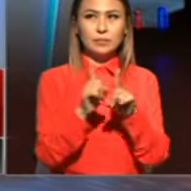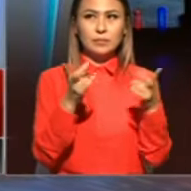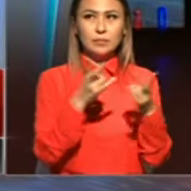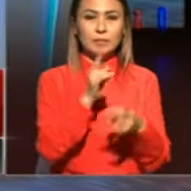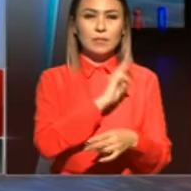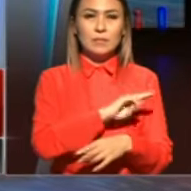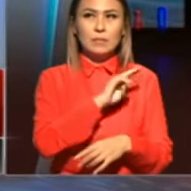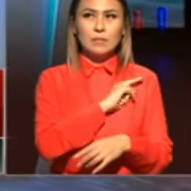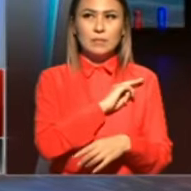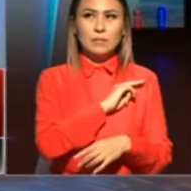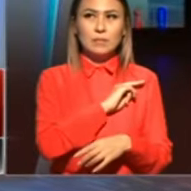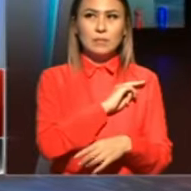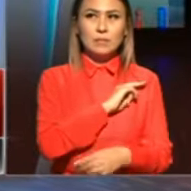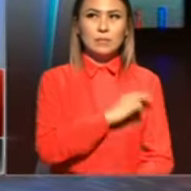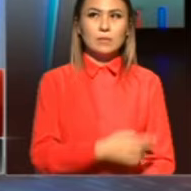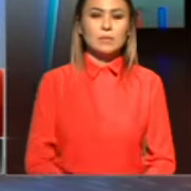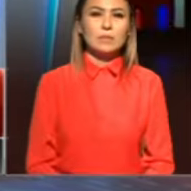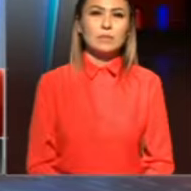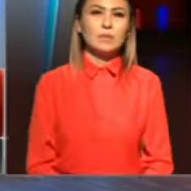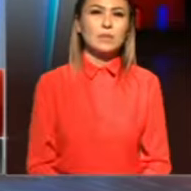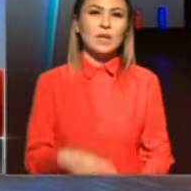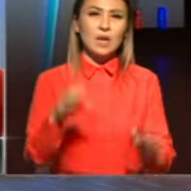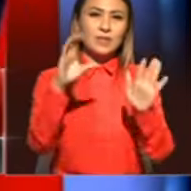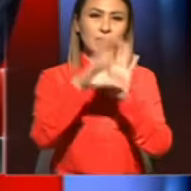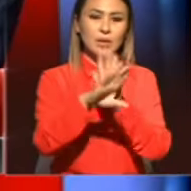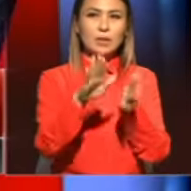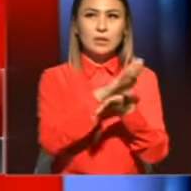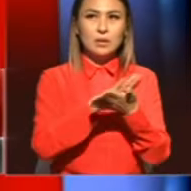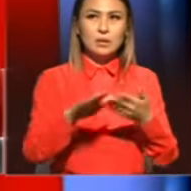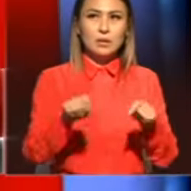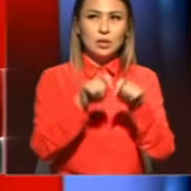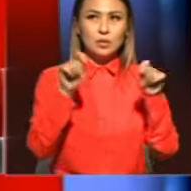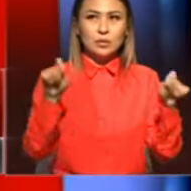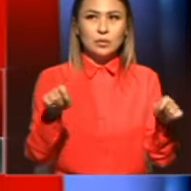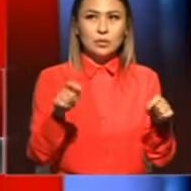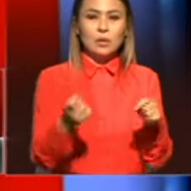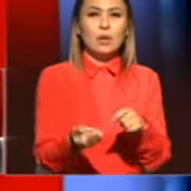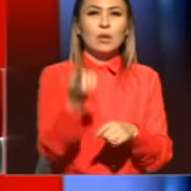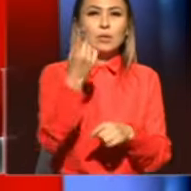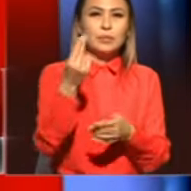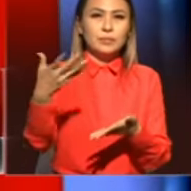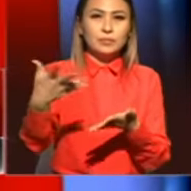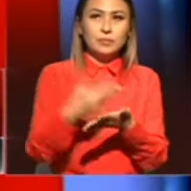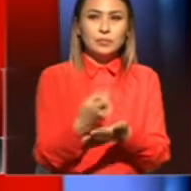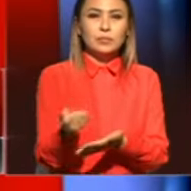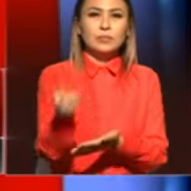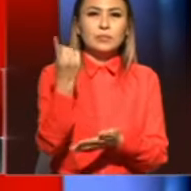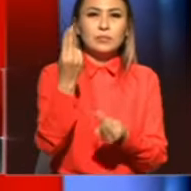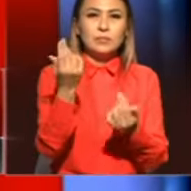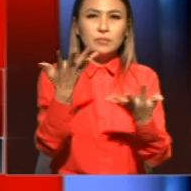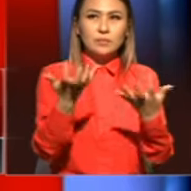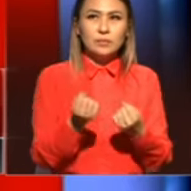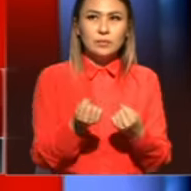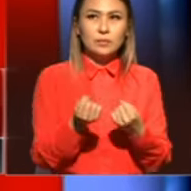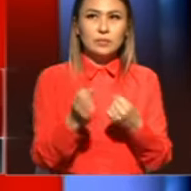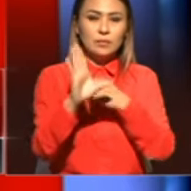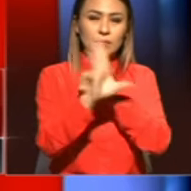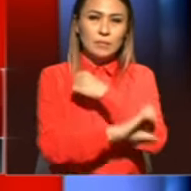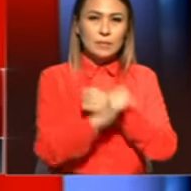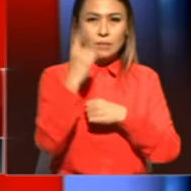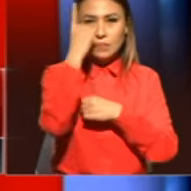органдар. Яғни инвестицияның ашықтығына, тазалығына. Не тазалығына, қандай ақша келіп жатыр бізге? Мәселен, соңғы мына бір